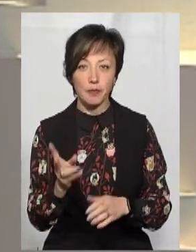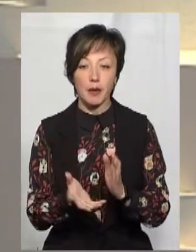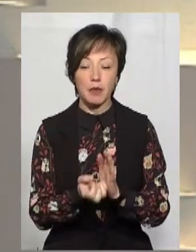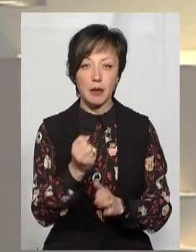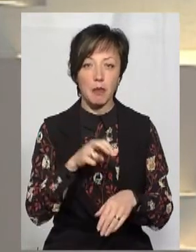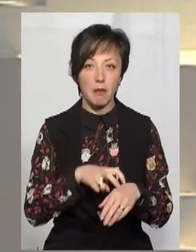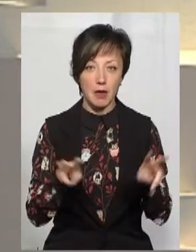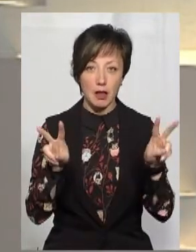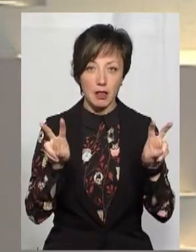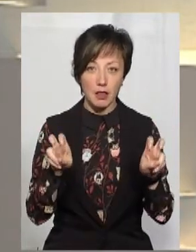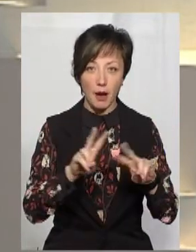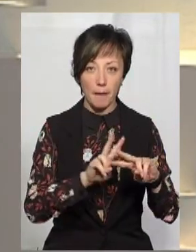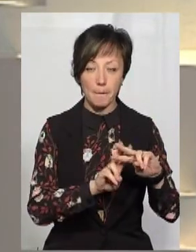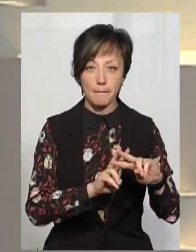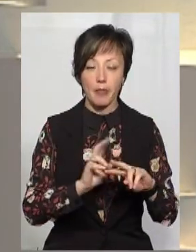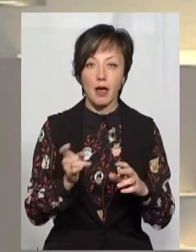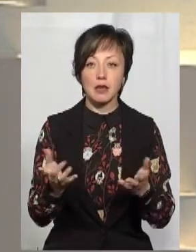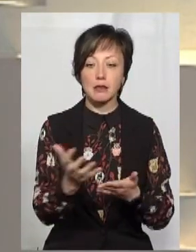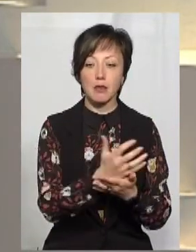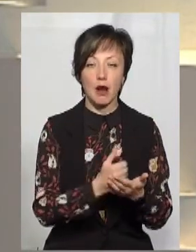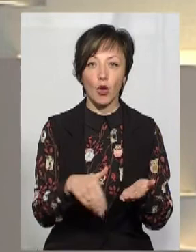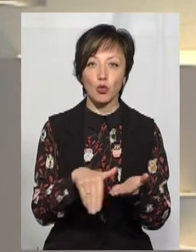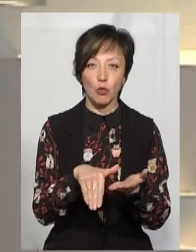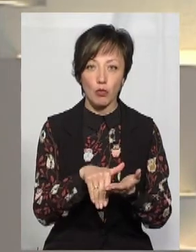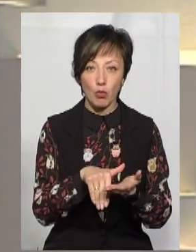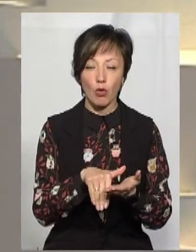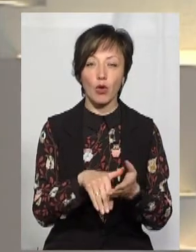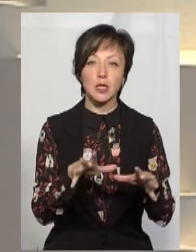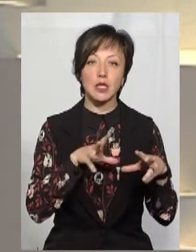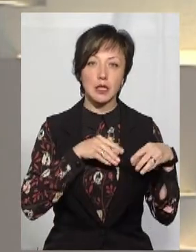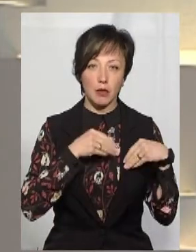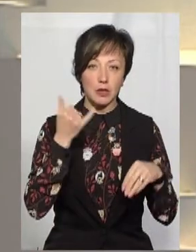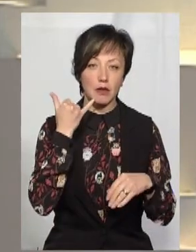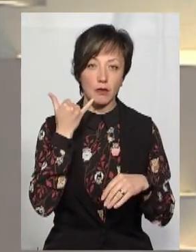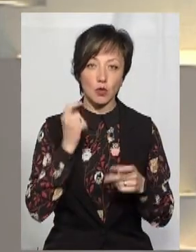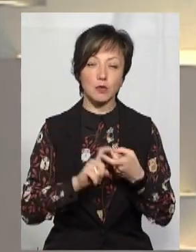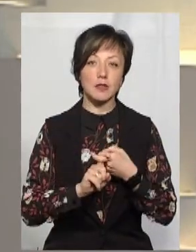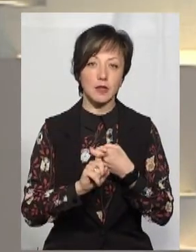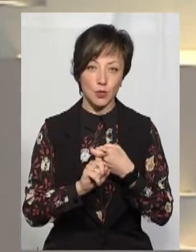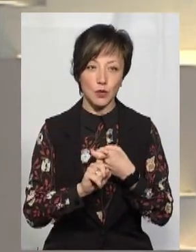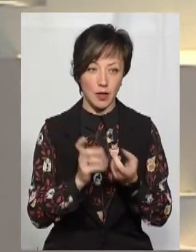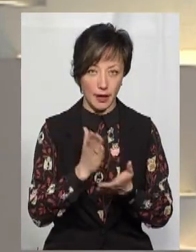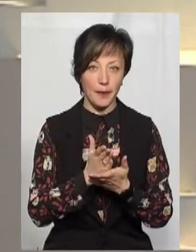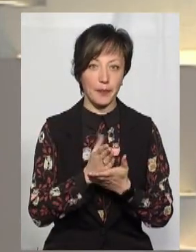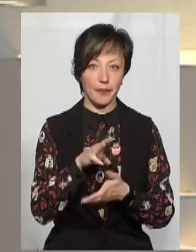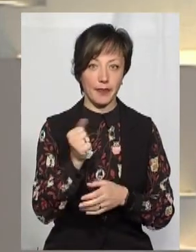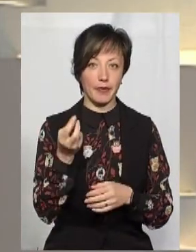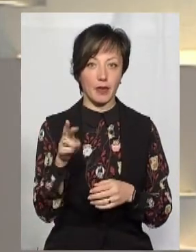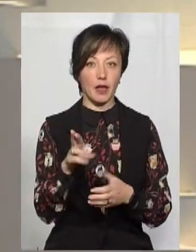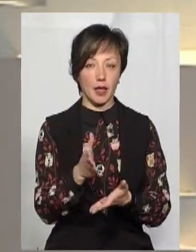«Підтримай медика разом проти ковід» збирає допомогу. Вона із нами на телефонному зв'язку. Так? Маємо,